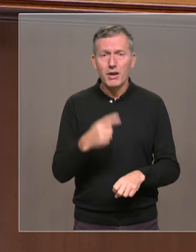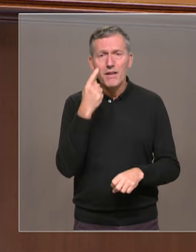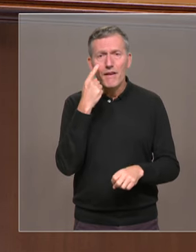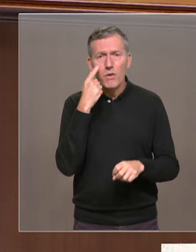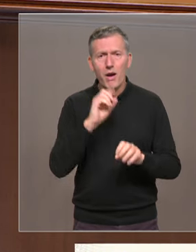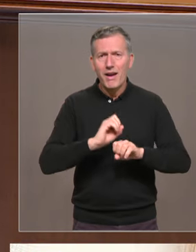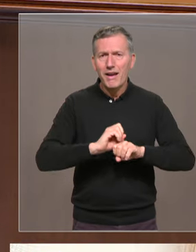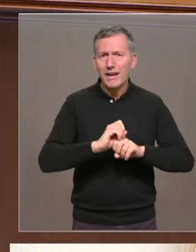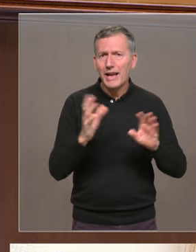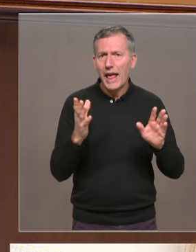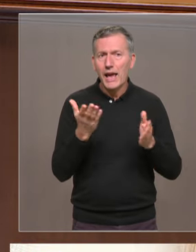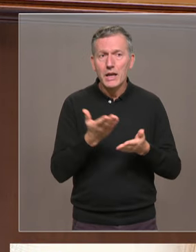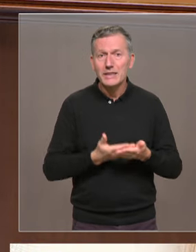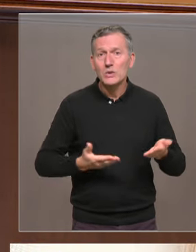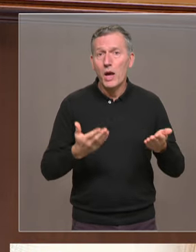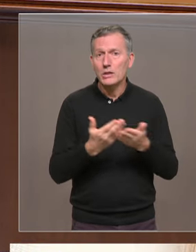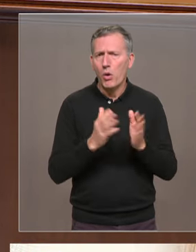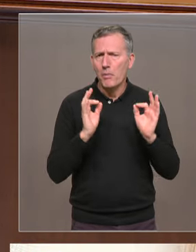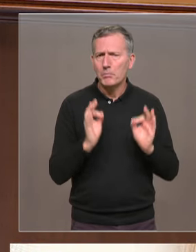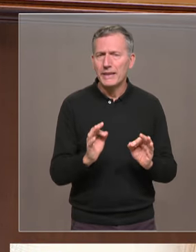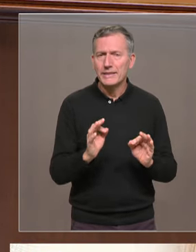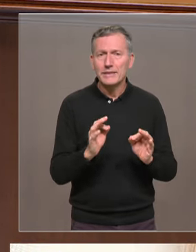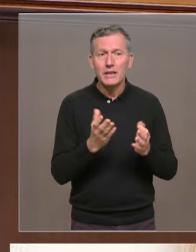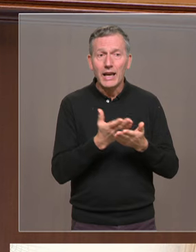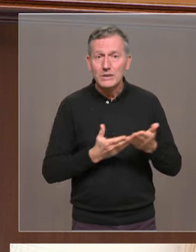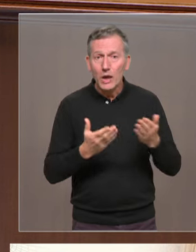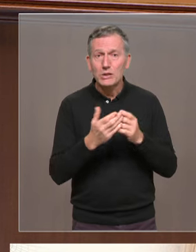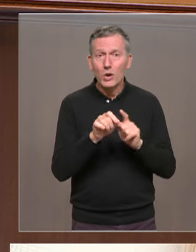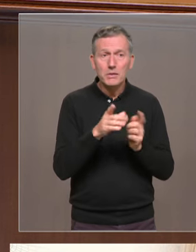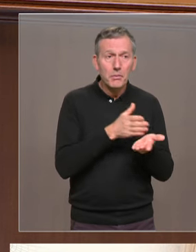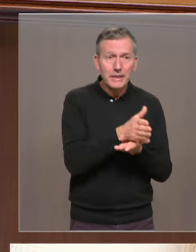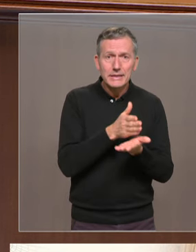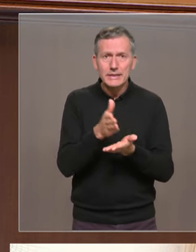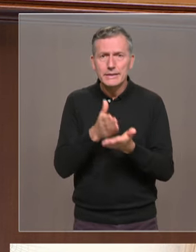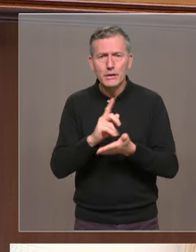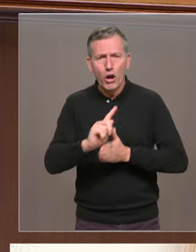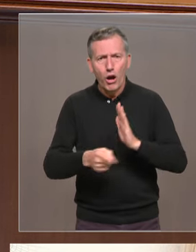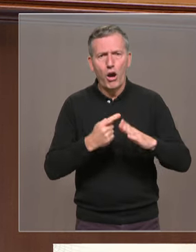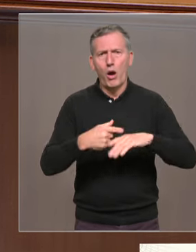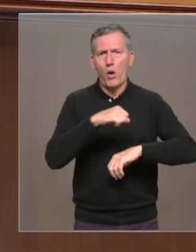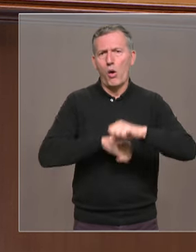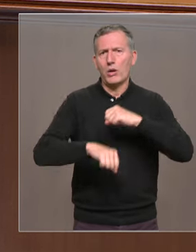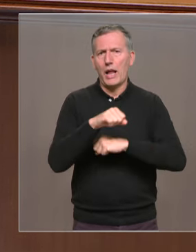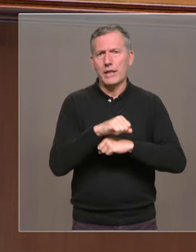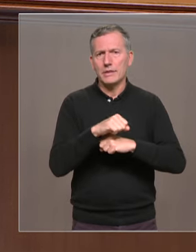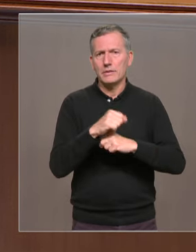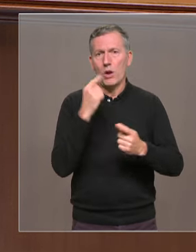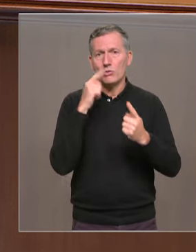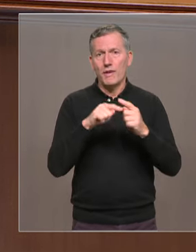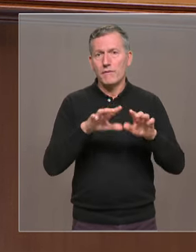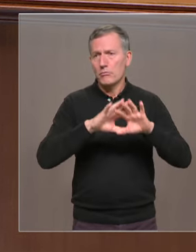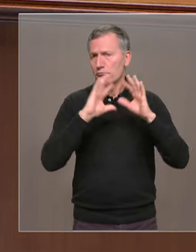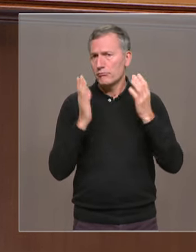clair sur la situation, mais au-delà de la situation, de dessiner des pistes de réorganisation pour l'ensemble